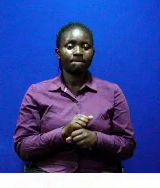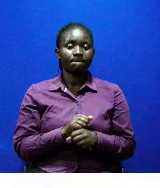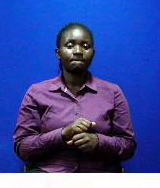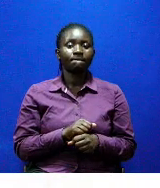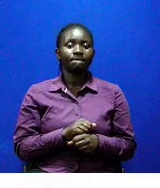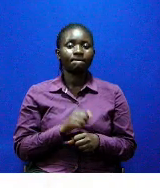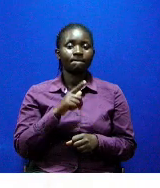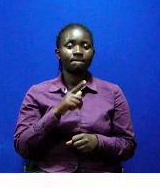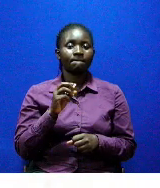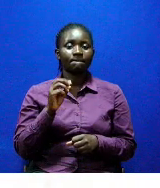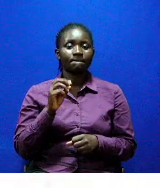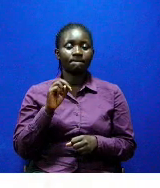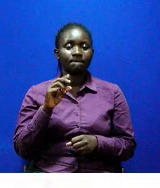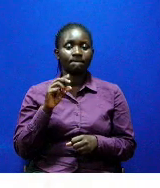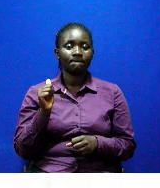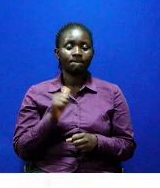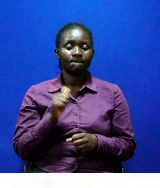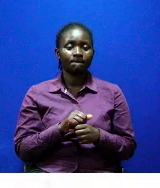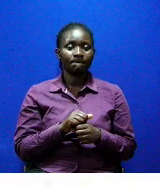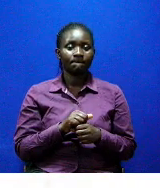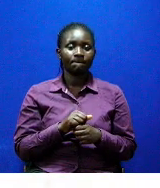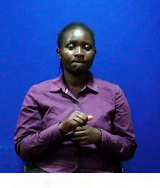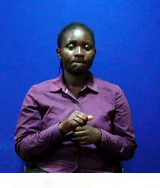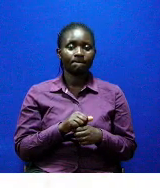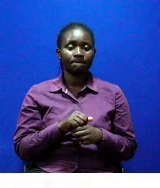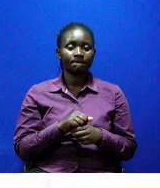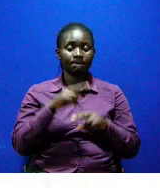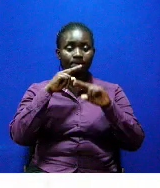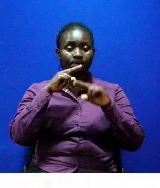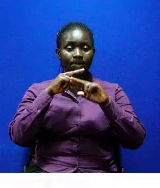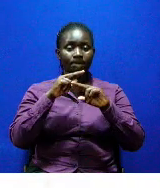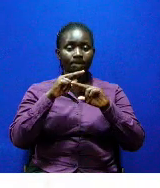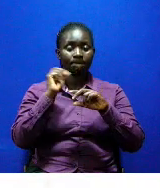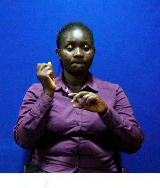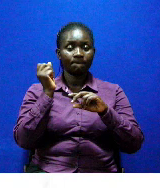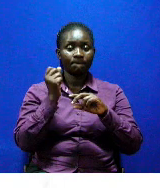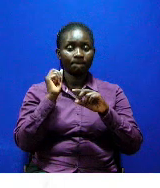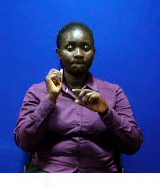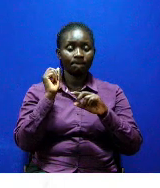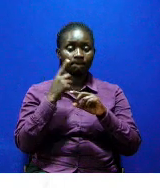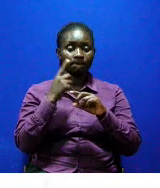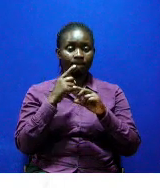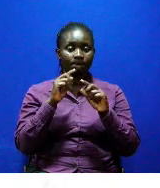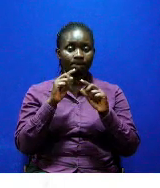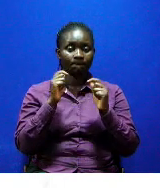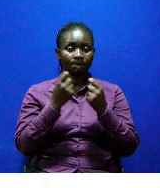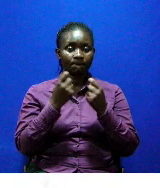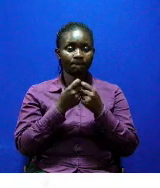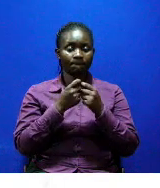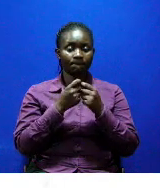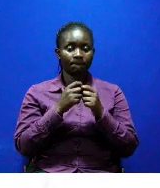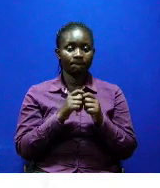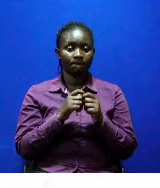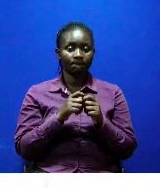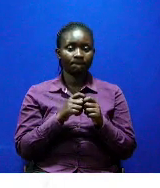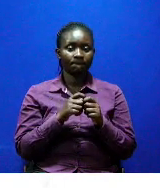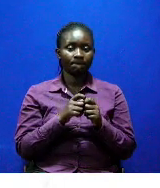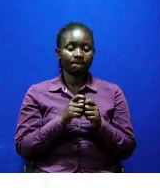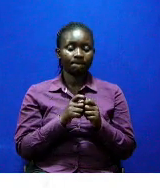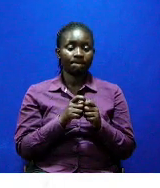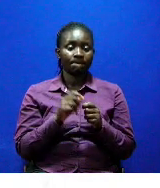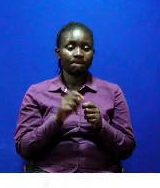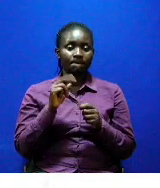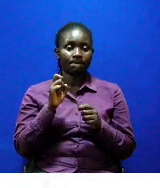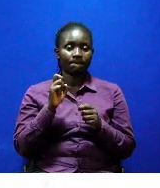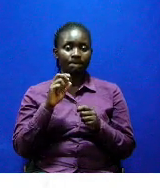sub county church gosori church secondary ya se etamwe yentangani enga bona bwasa nibe gosori ya rugby bakora unere na after lo robo bwata